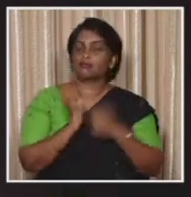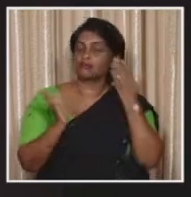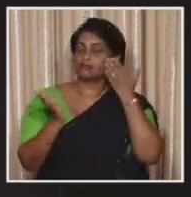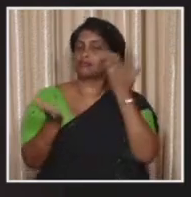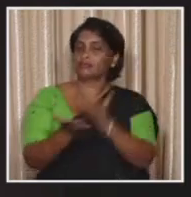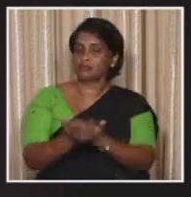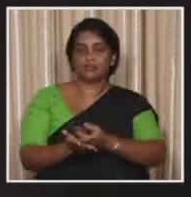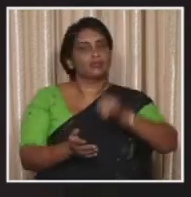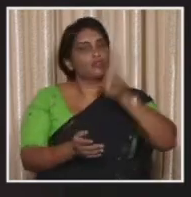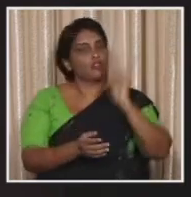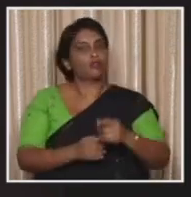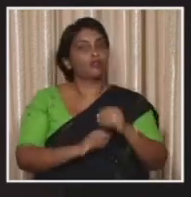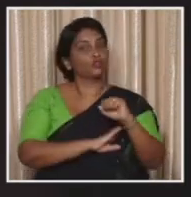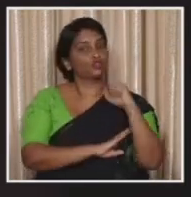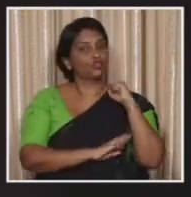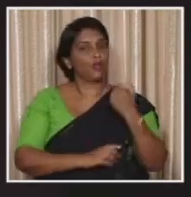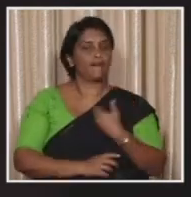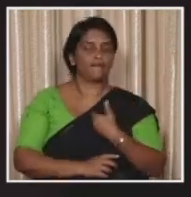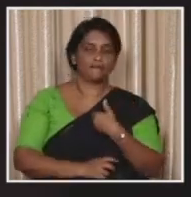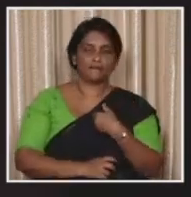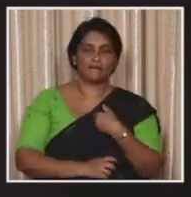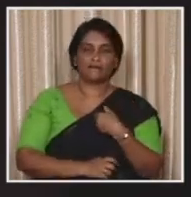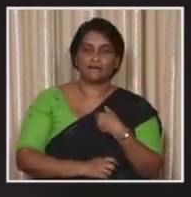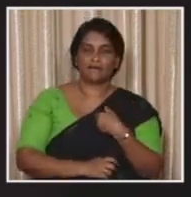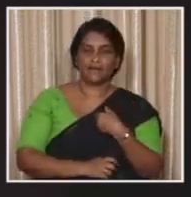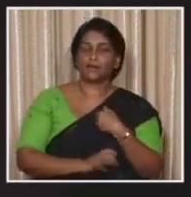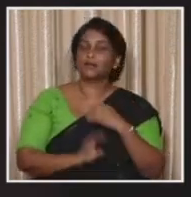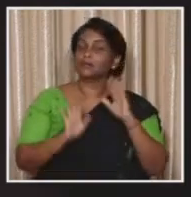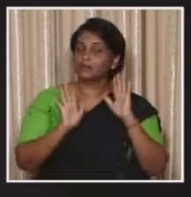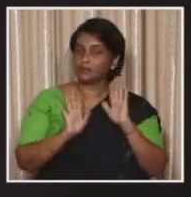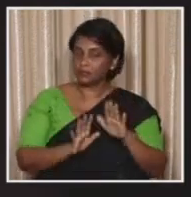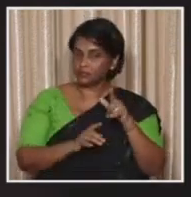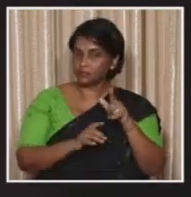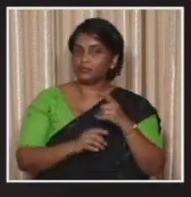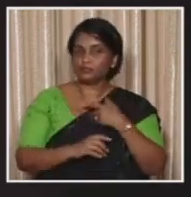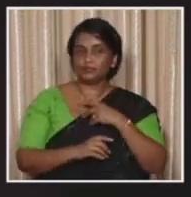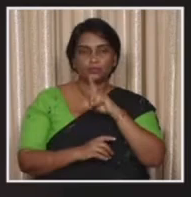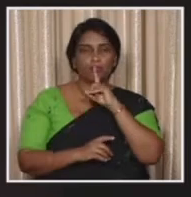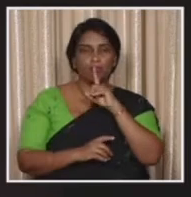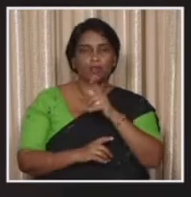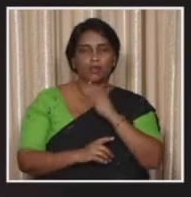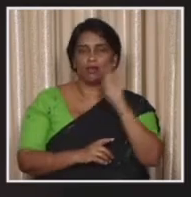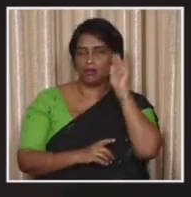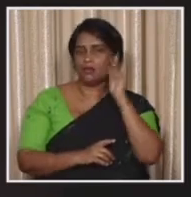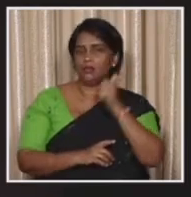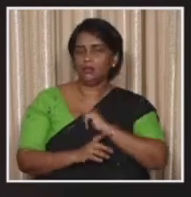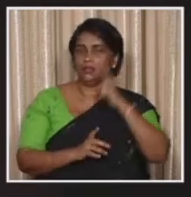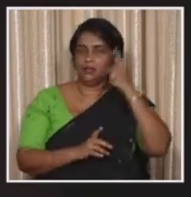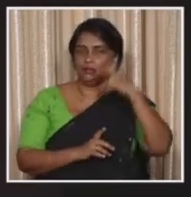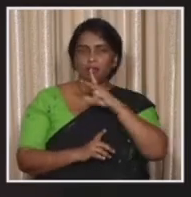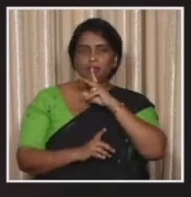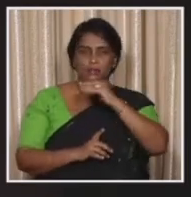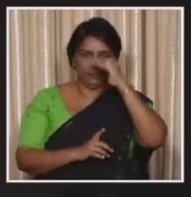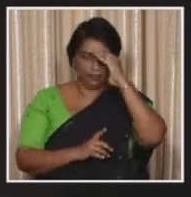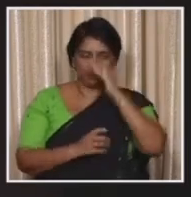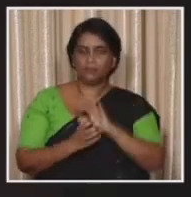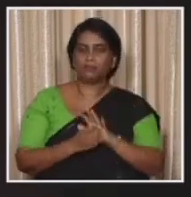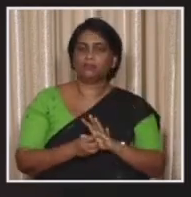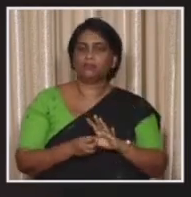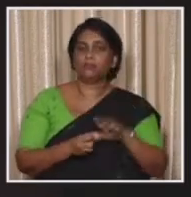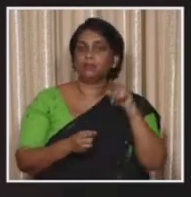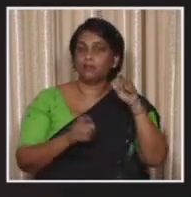ගෙනහල්ලා සම්මත කරගන්න හයි අපේ ගාව තියෙනවා කියන එක. හැබැයි මම අහන්න කැමති ගරු නියෝජ්‍ය කතානායකතුමනි,